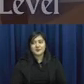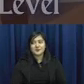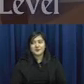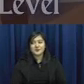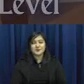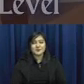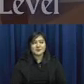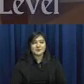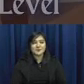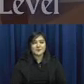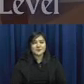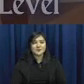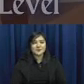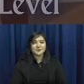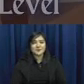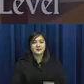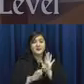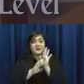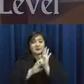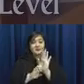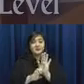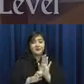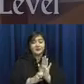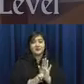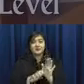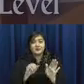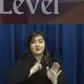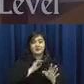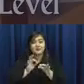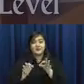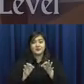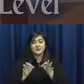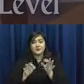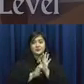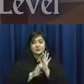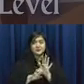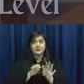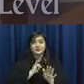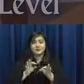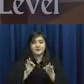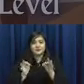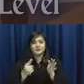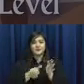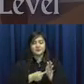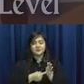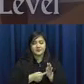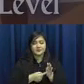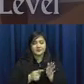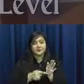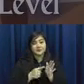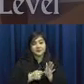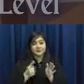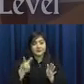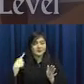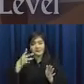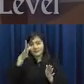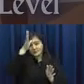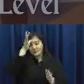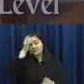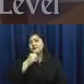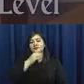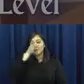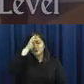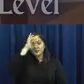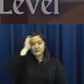Rudy ah. Ito sinasabi ko lang, mga kapatid, no? Nagka-catch up din siya, mga fathers, lalo na pagka hindi naman talaga, lalo na